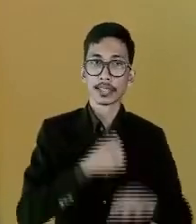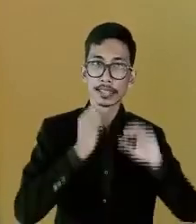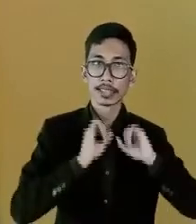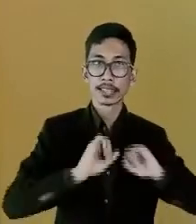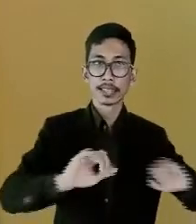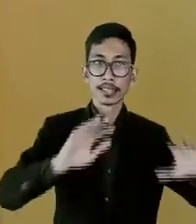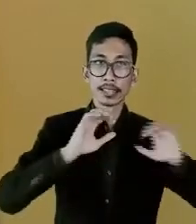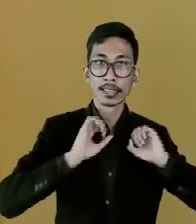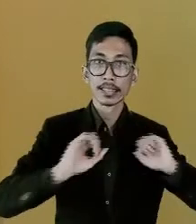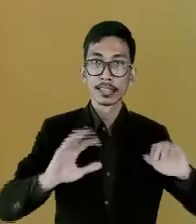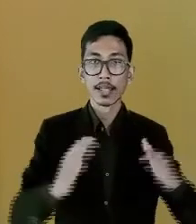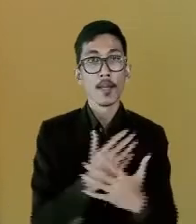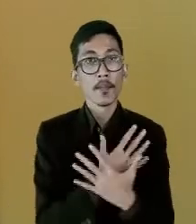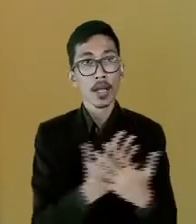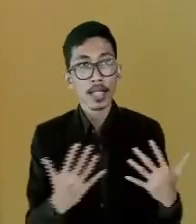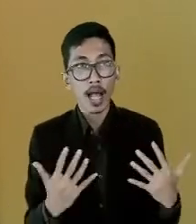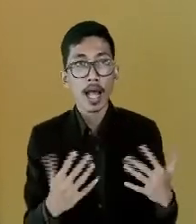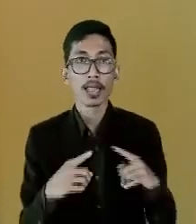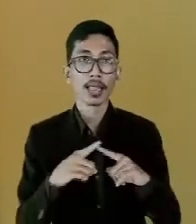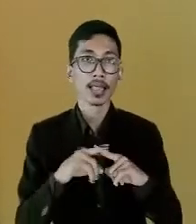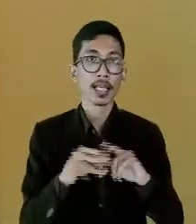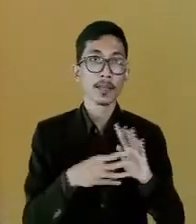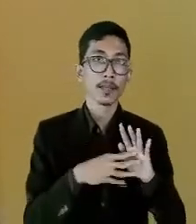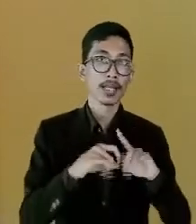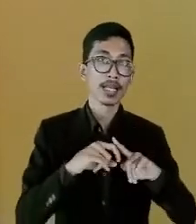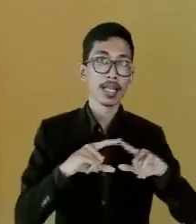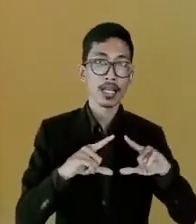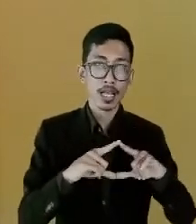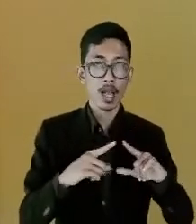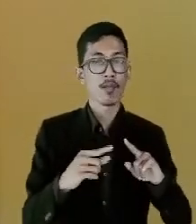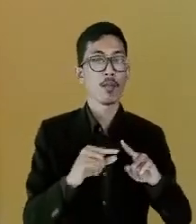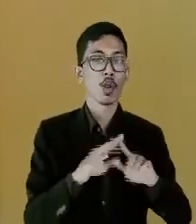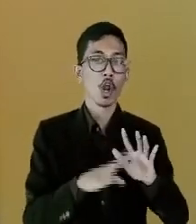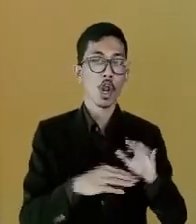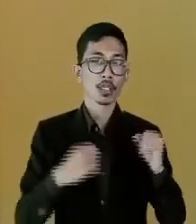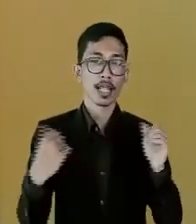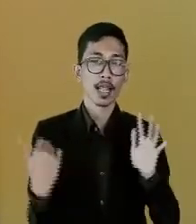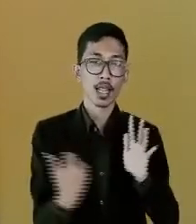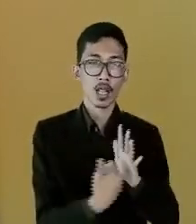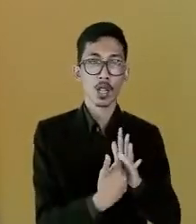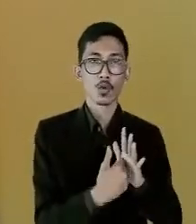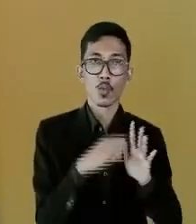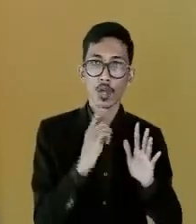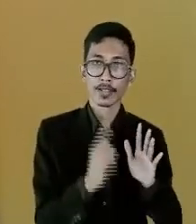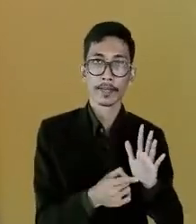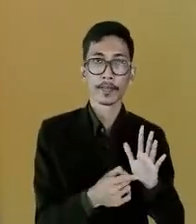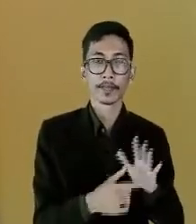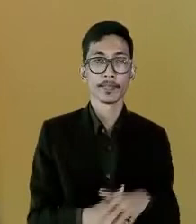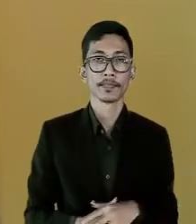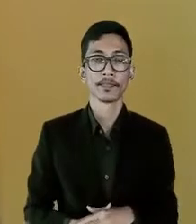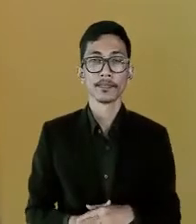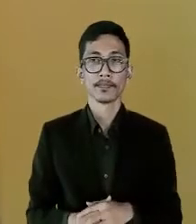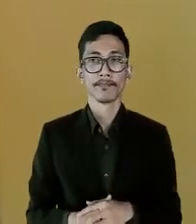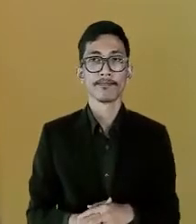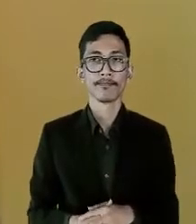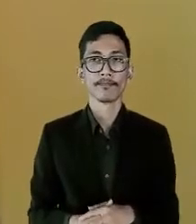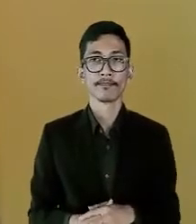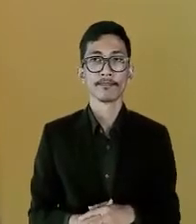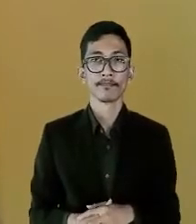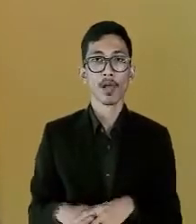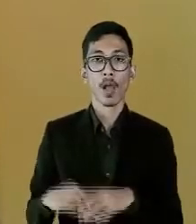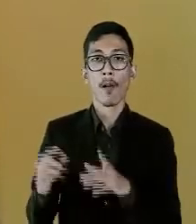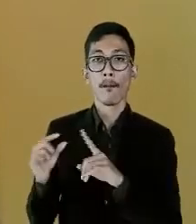Mimika untuk selalu ada dalam protokol kesehatan. Yeah. Jadi ketika pelaksanaan